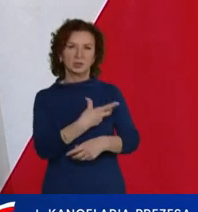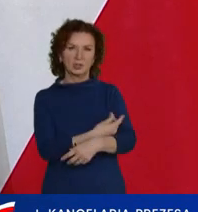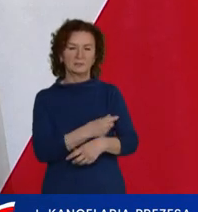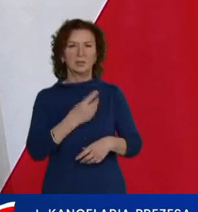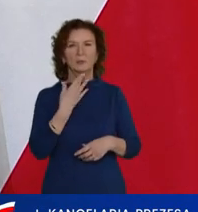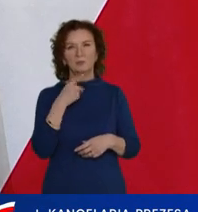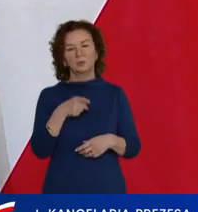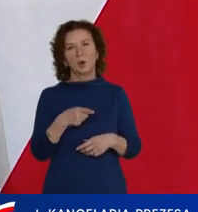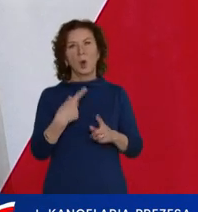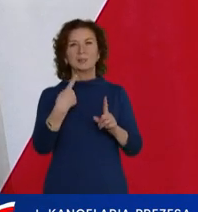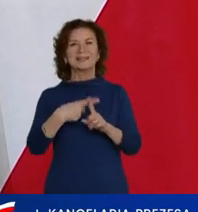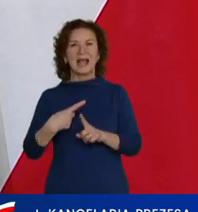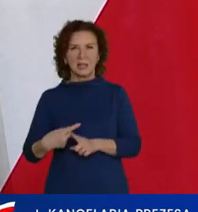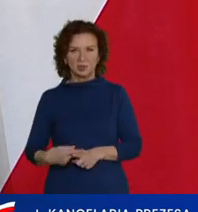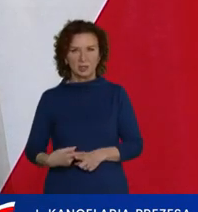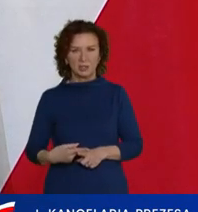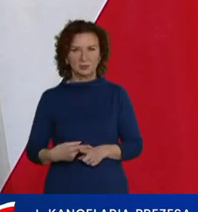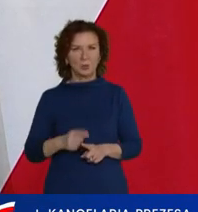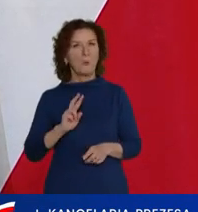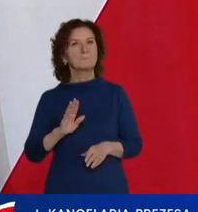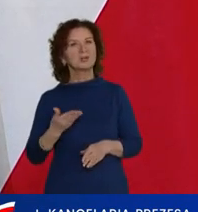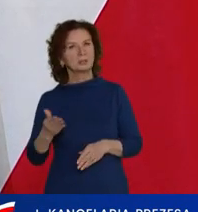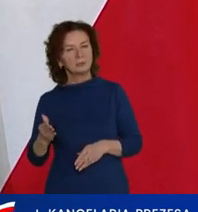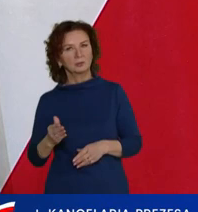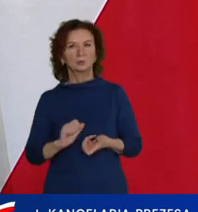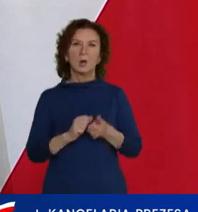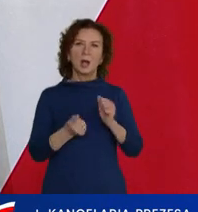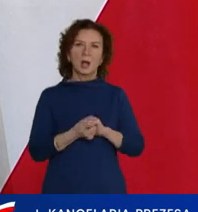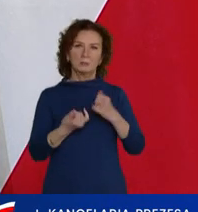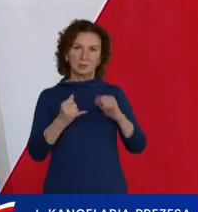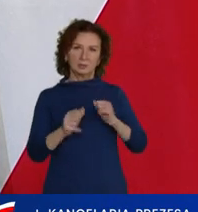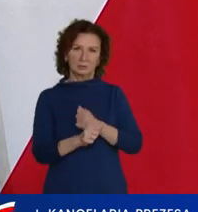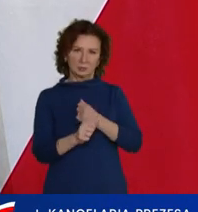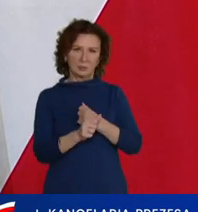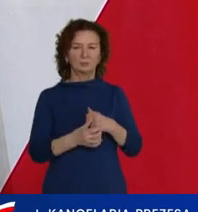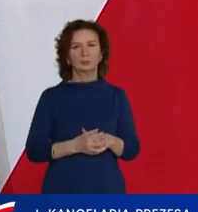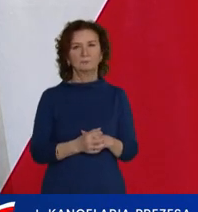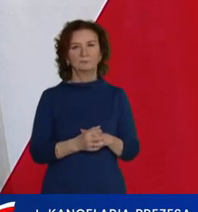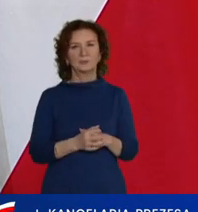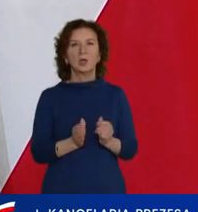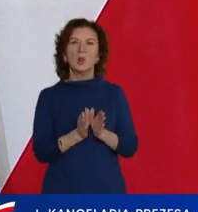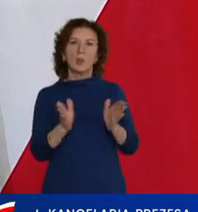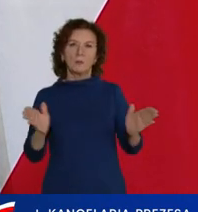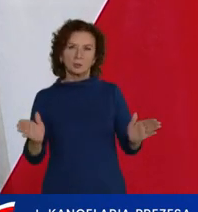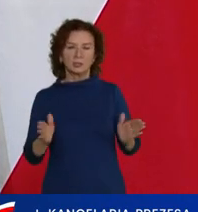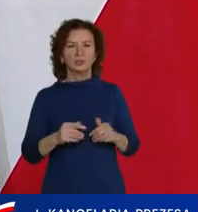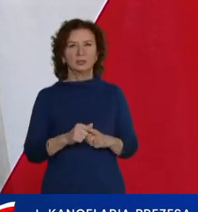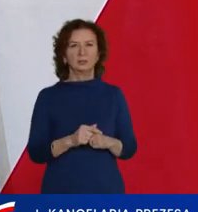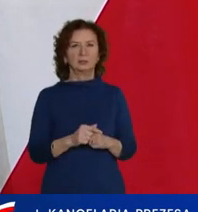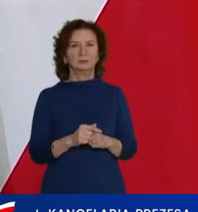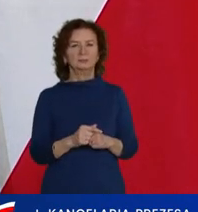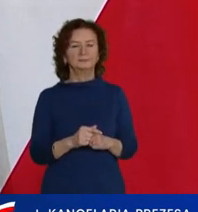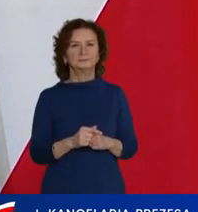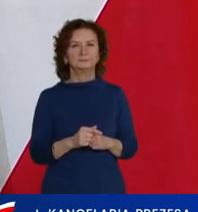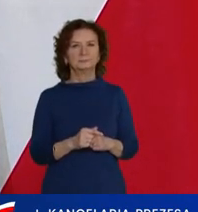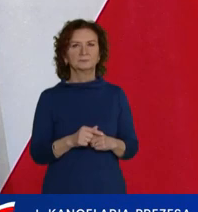pewnym zaliczeniu przedmiotu czy innej formie udokumentowania. To poszerzenie oczywiście